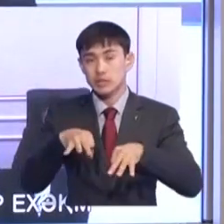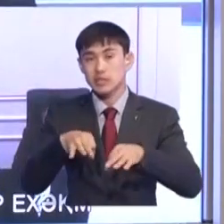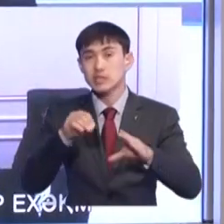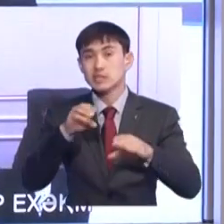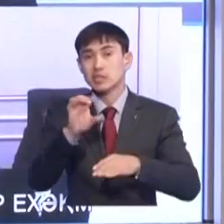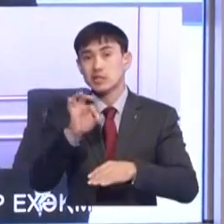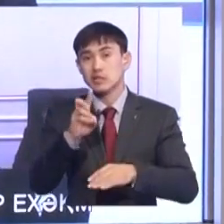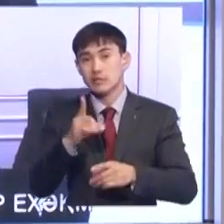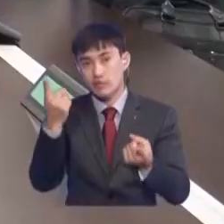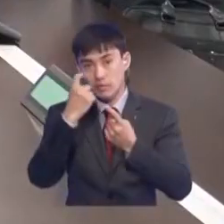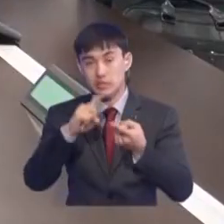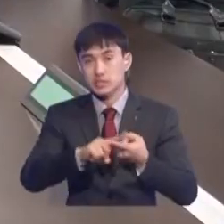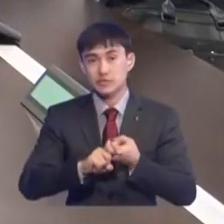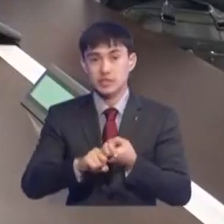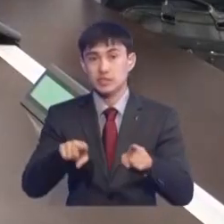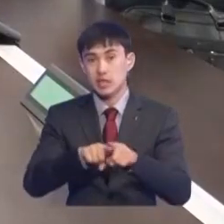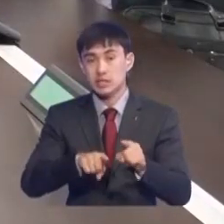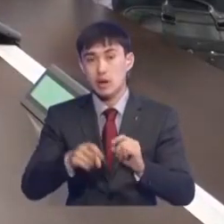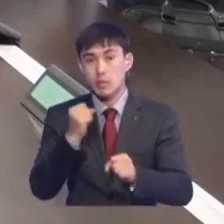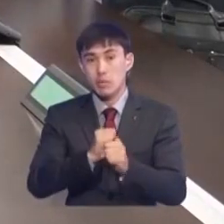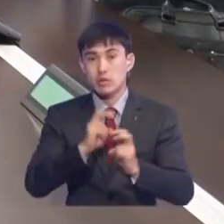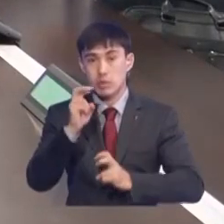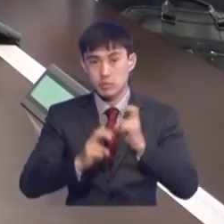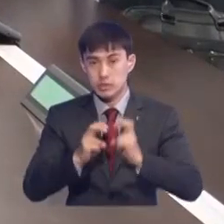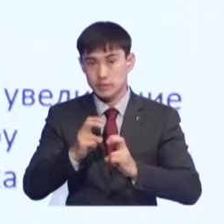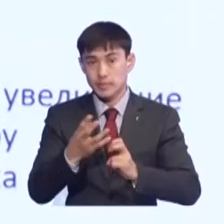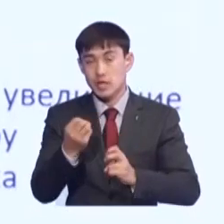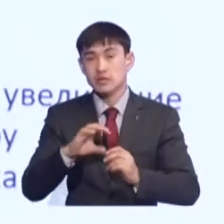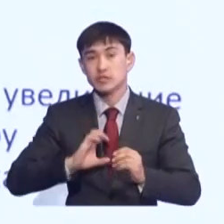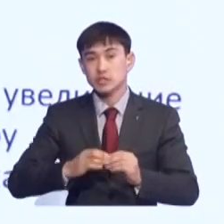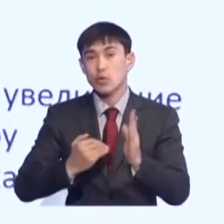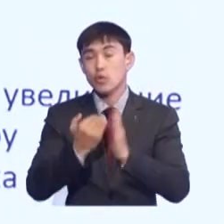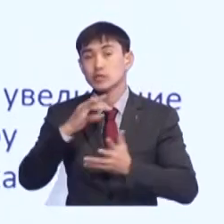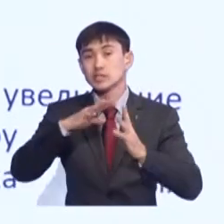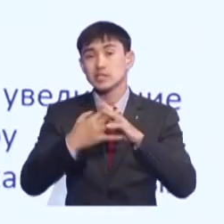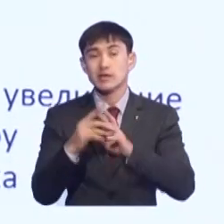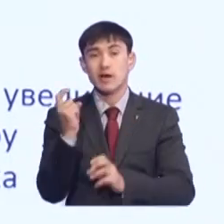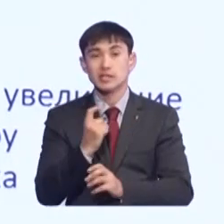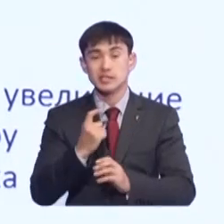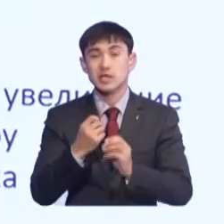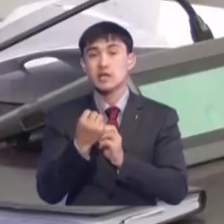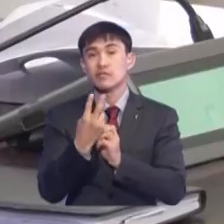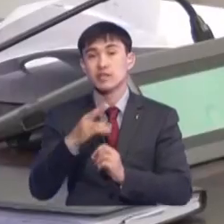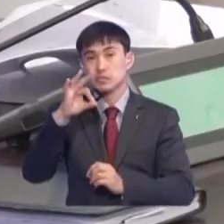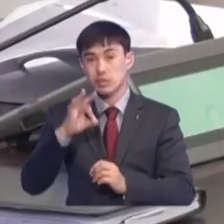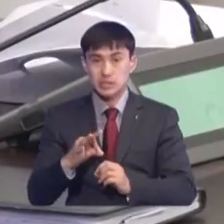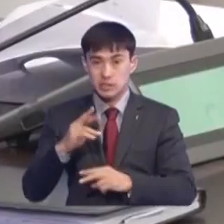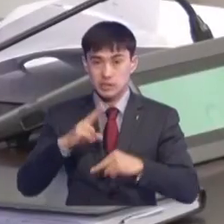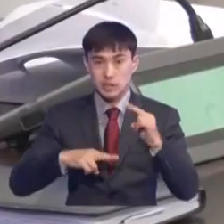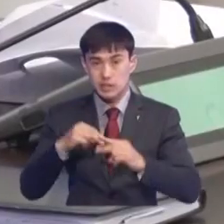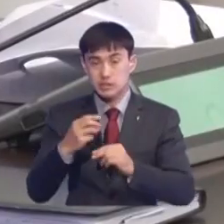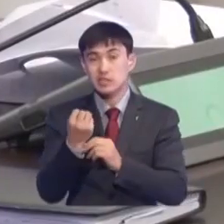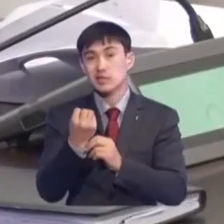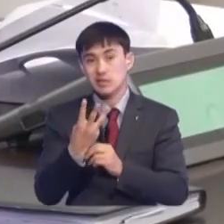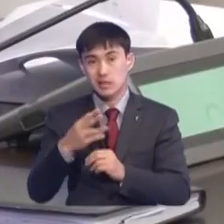и складирования информации и связи а также обрабатывающей промышленности так в частности рост сельского хозяйства составил почти 12% а